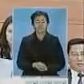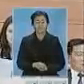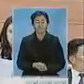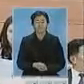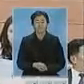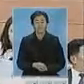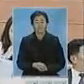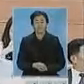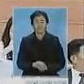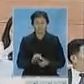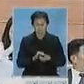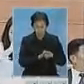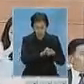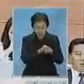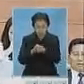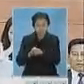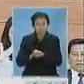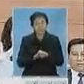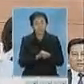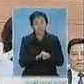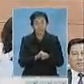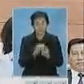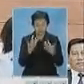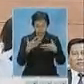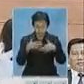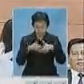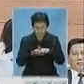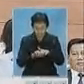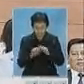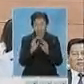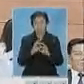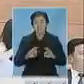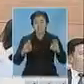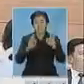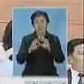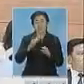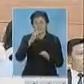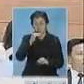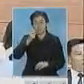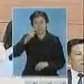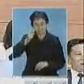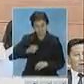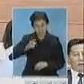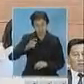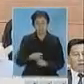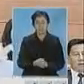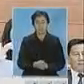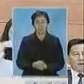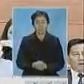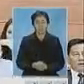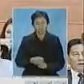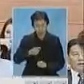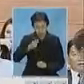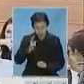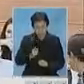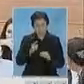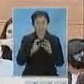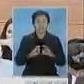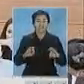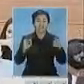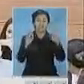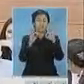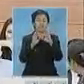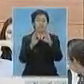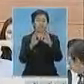การปรองดองจะเกิดขึ้นเต้องอาศัยความจริงเป็นเครื่องมือสำคัญประการหนึ่ง